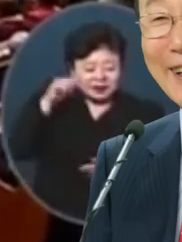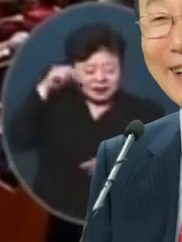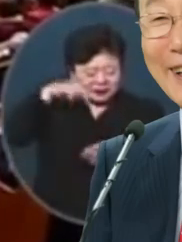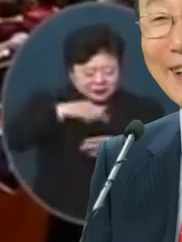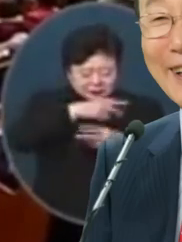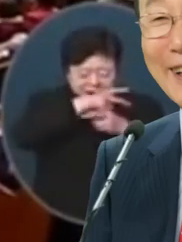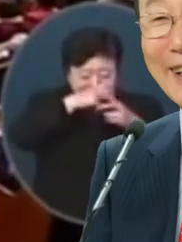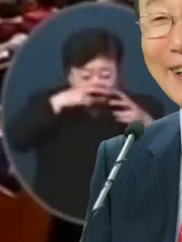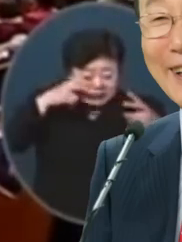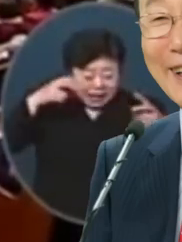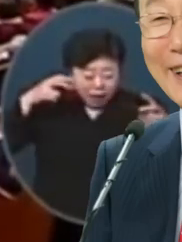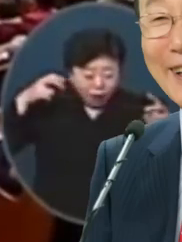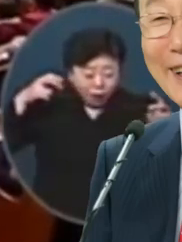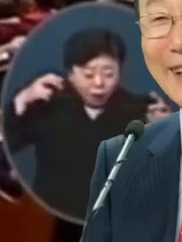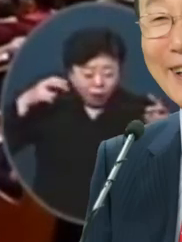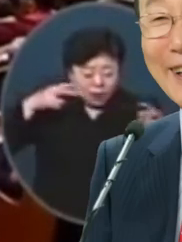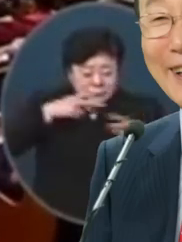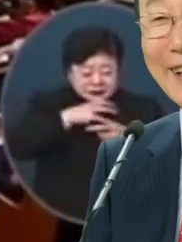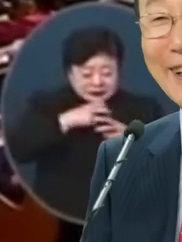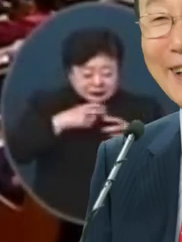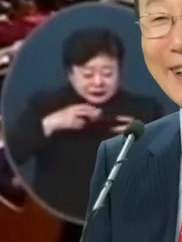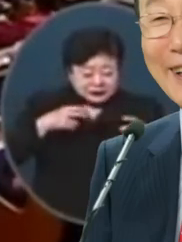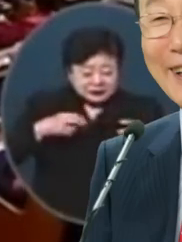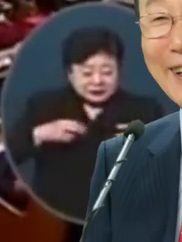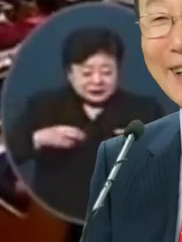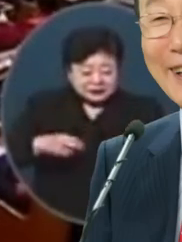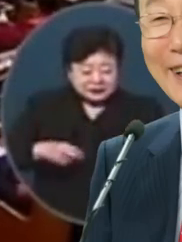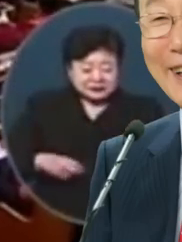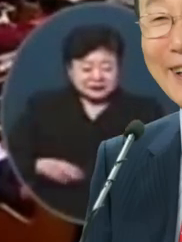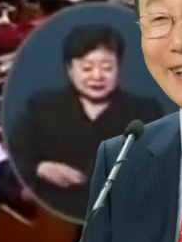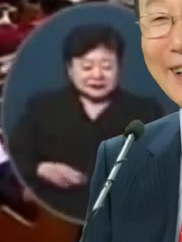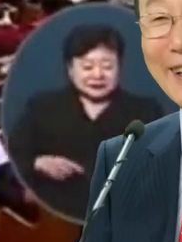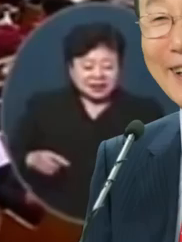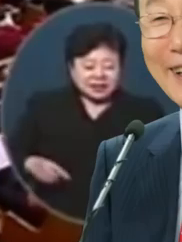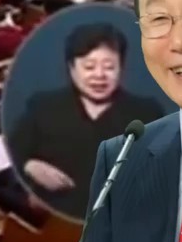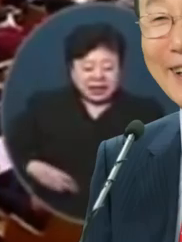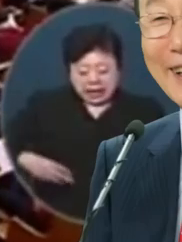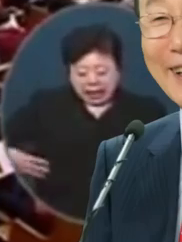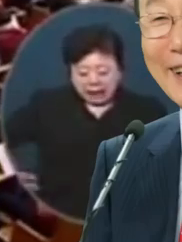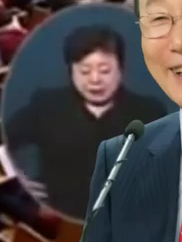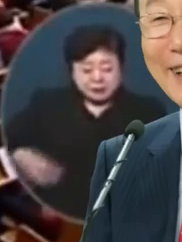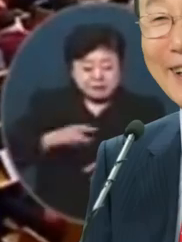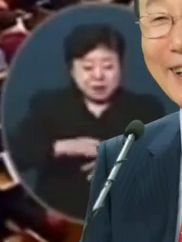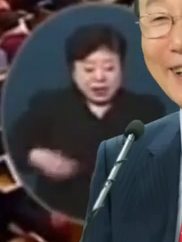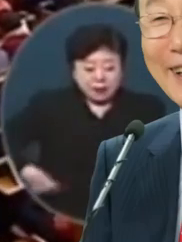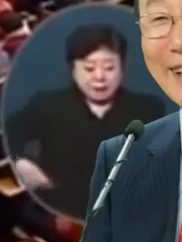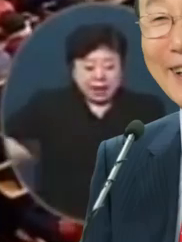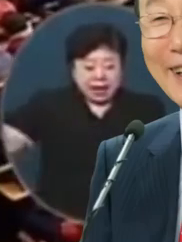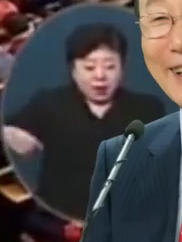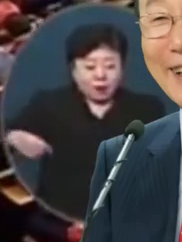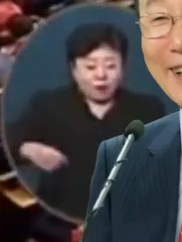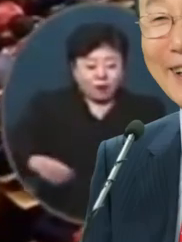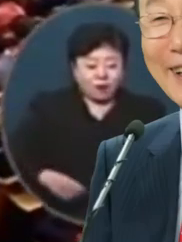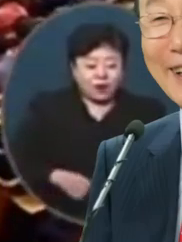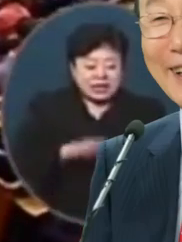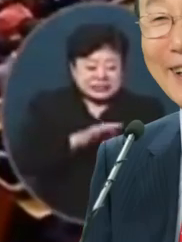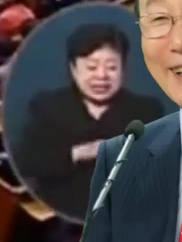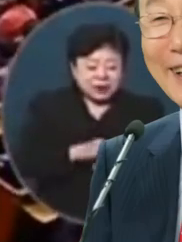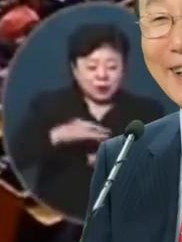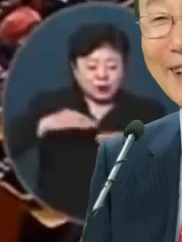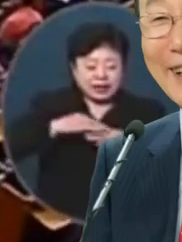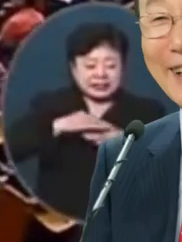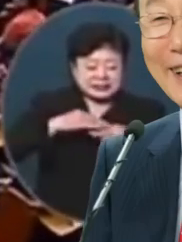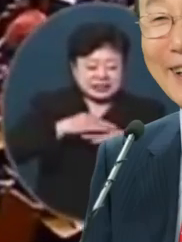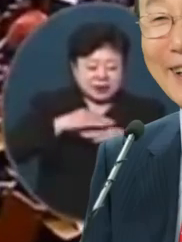잠들게 하세요. 잠들게 그가 잠들매 그가 그 갈비뼈를 하나를 취하고 살로 대신